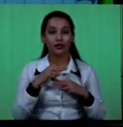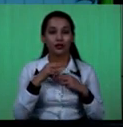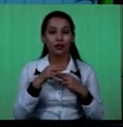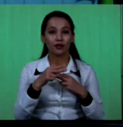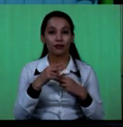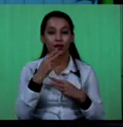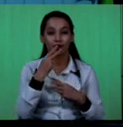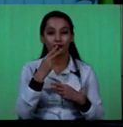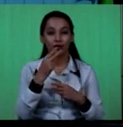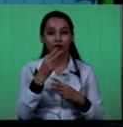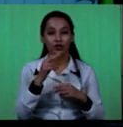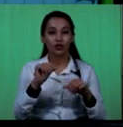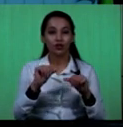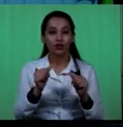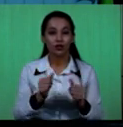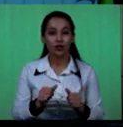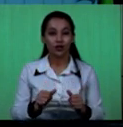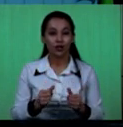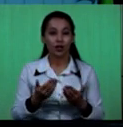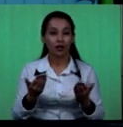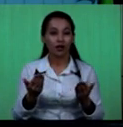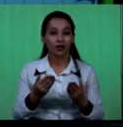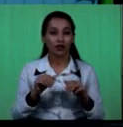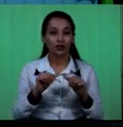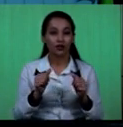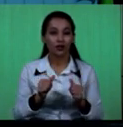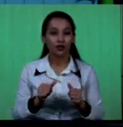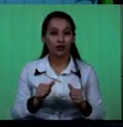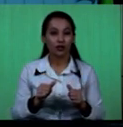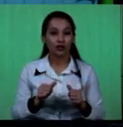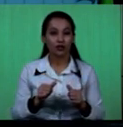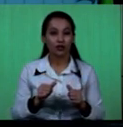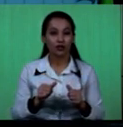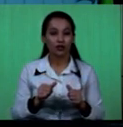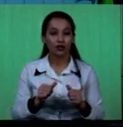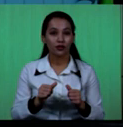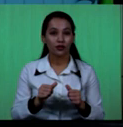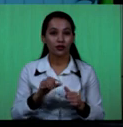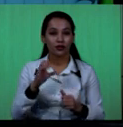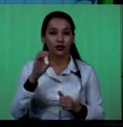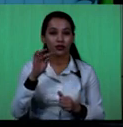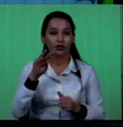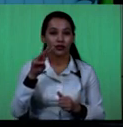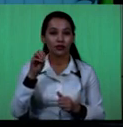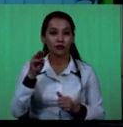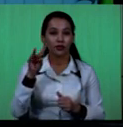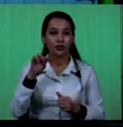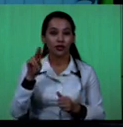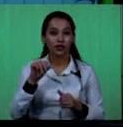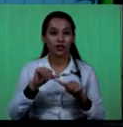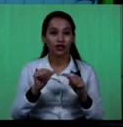bering. Ushbu shaklimizda qaysi shakllarni simmetrik shakllar deya